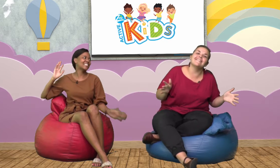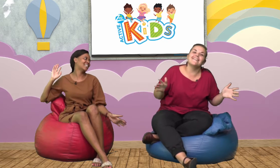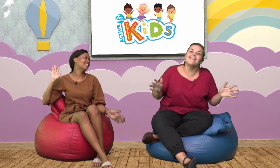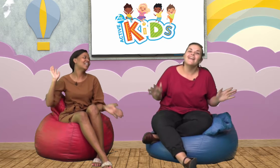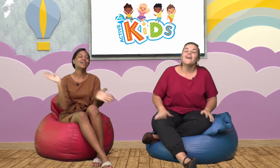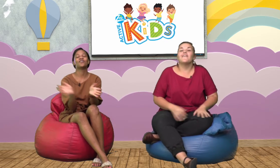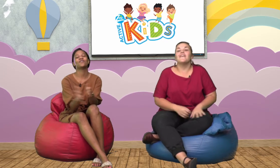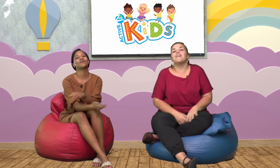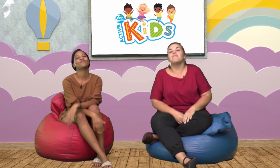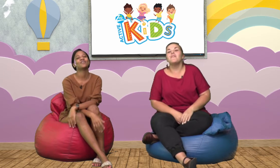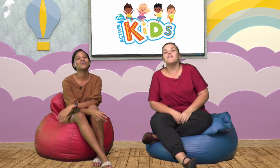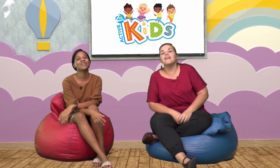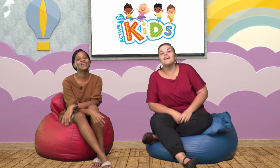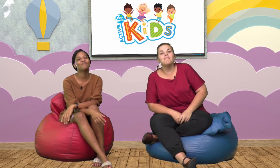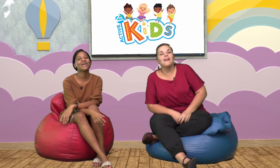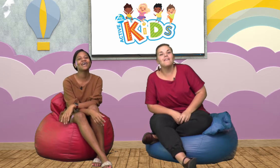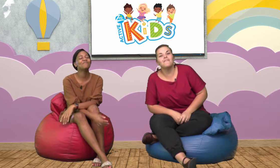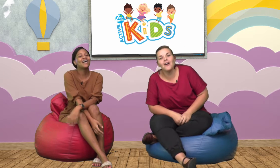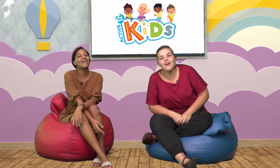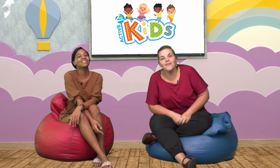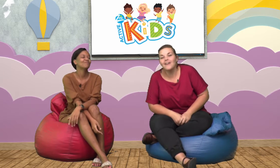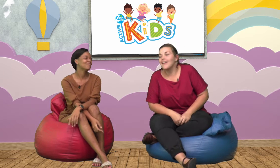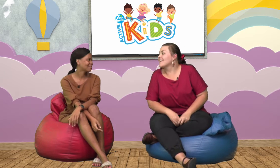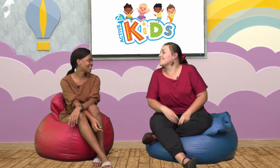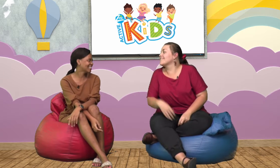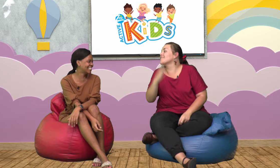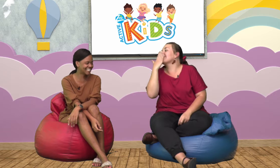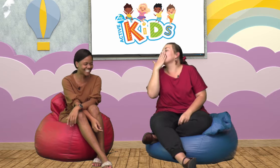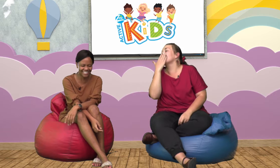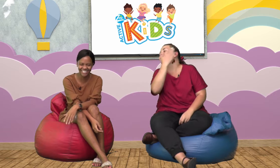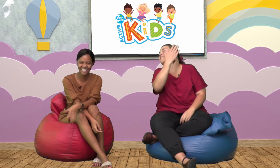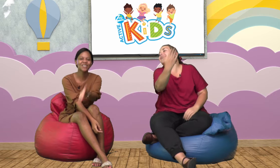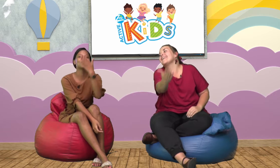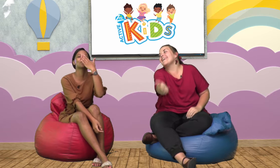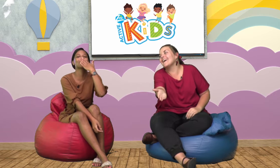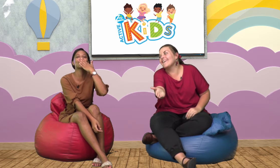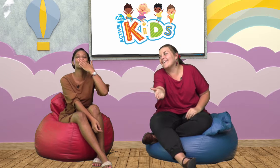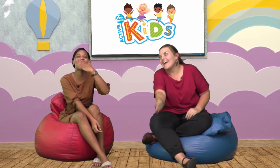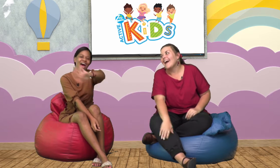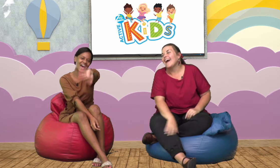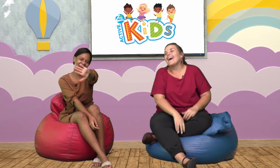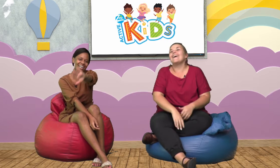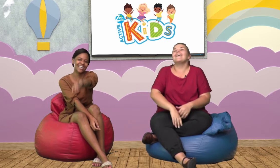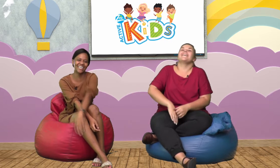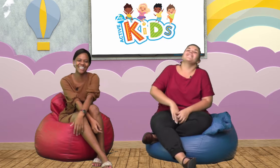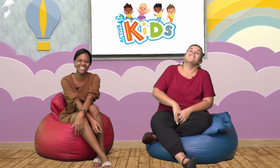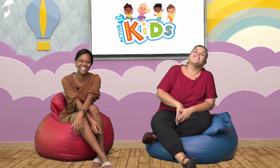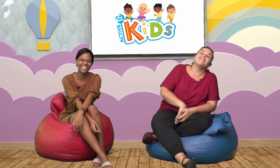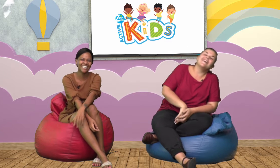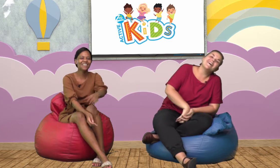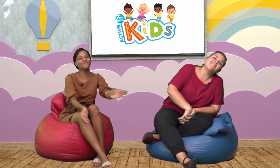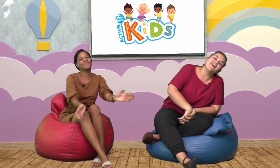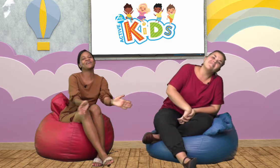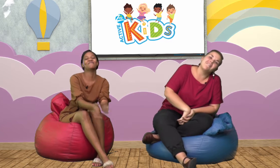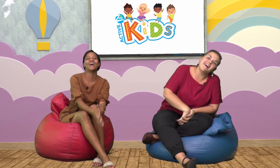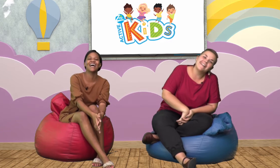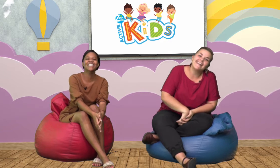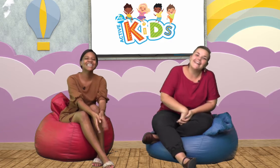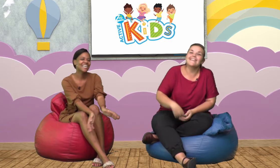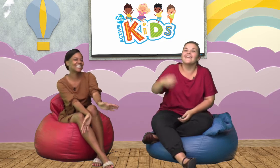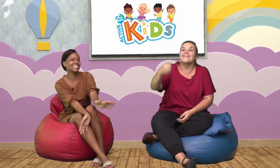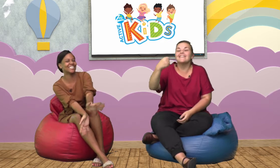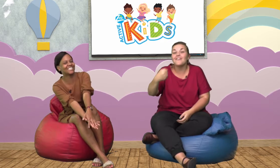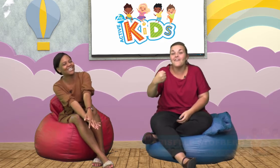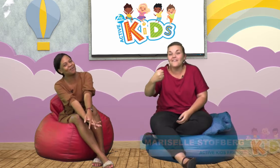staan stil. Goeiemôre my vrou, hier's 'n swinkie vir jou. Goeiemôre my